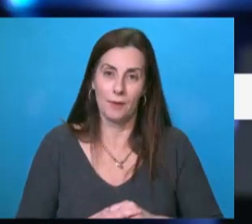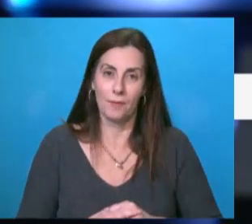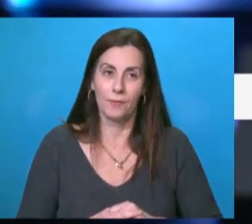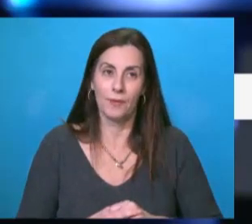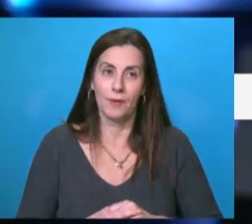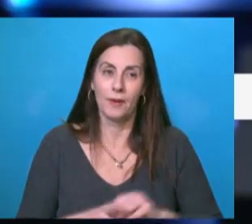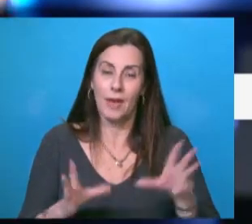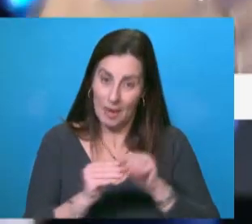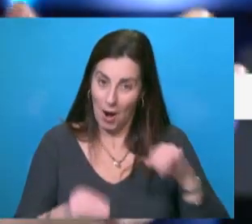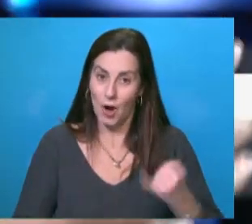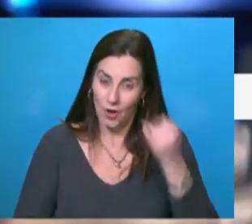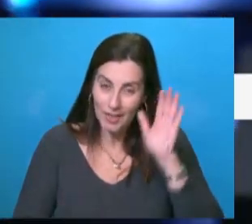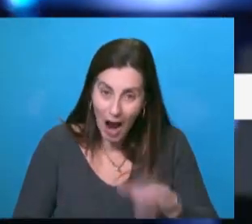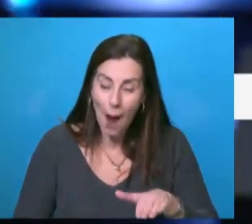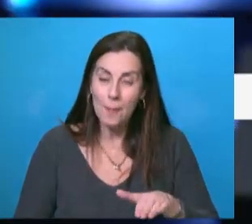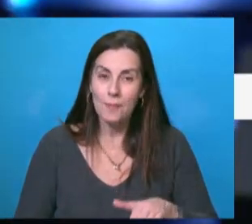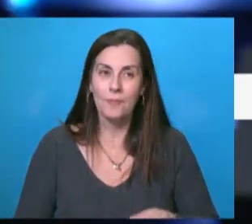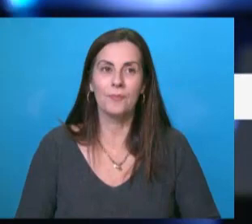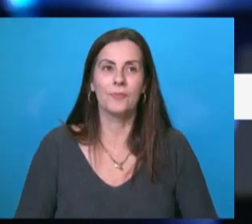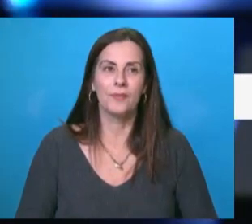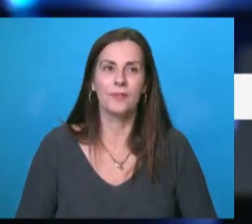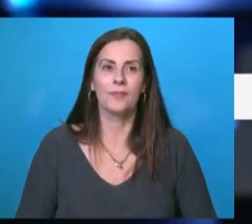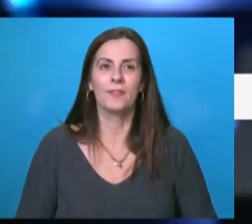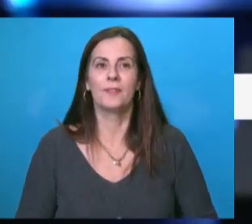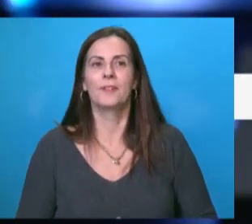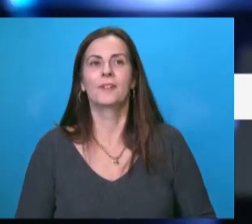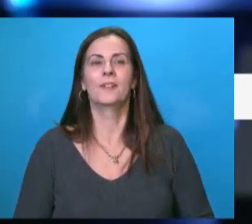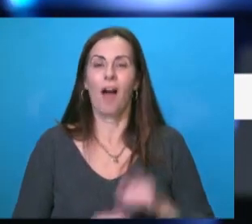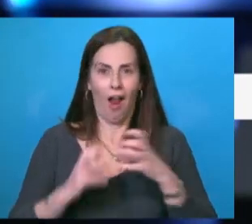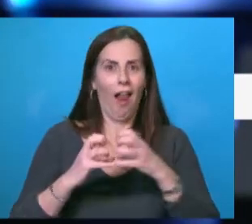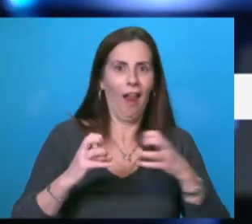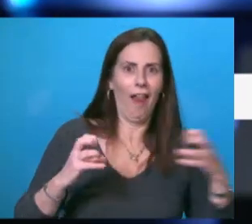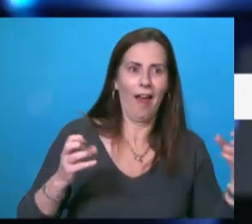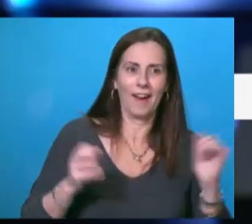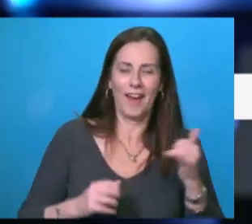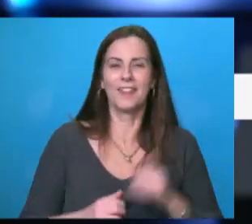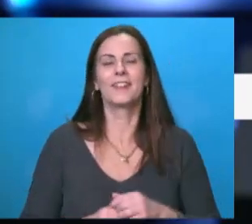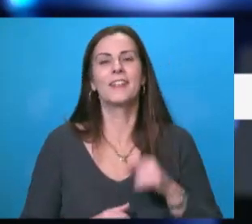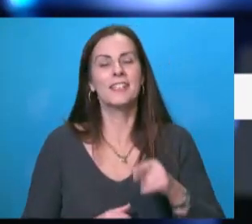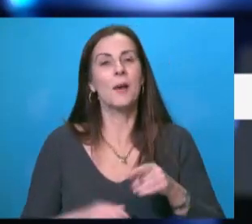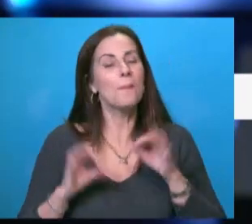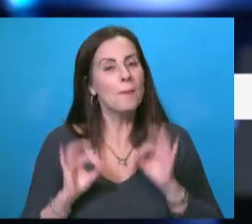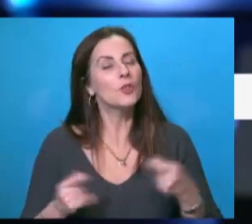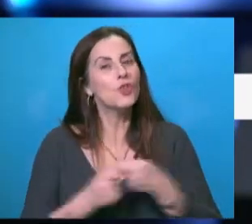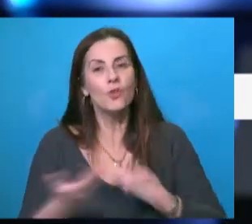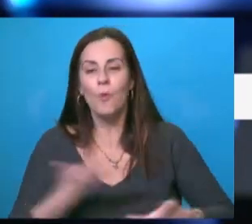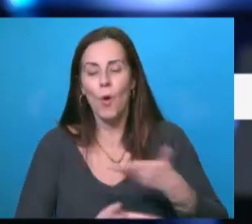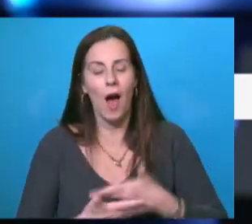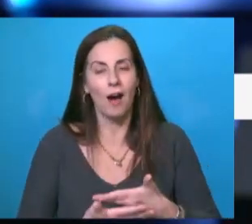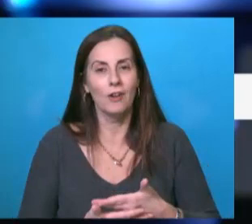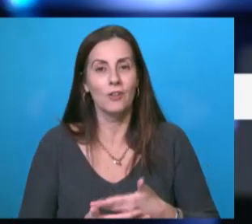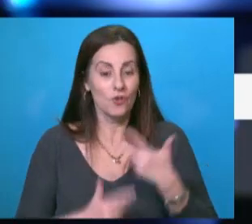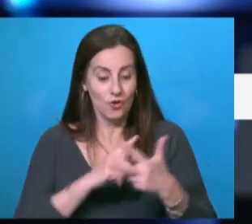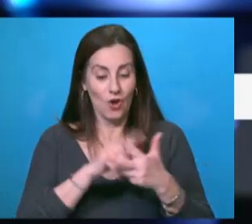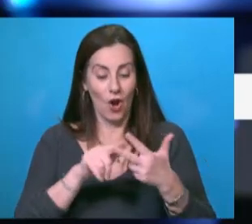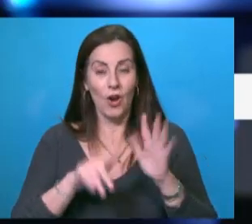הג'וינט. בקרדיטים יש לפרויקט הזה. לגמרי, כי זה באמת שיתוף פעולה משולש, גם של